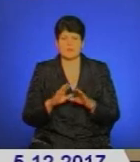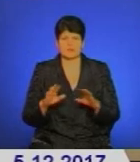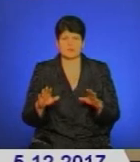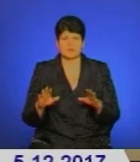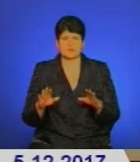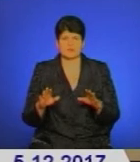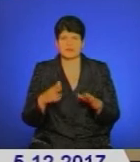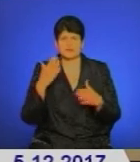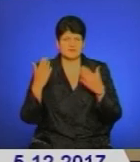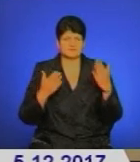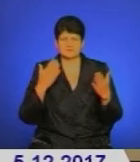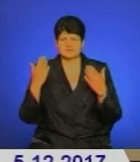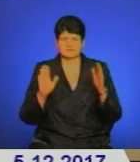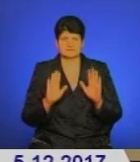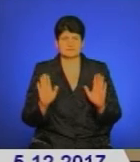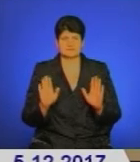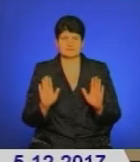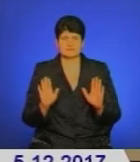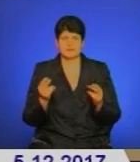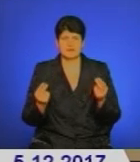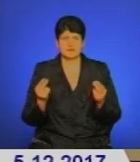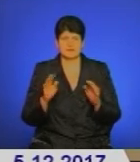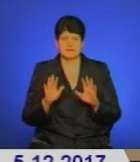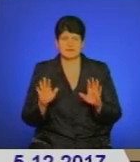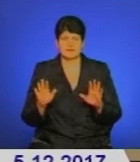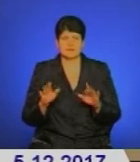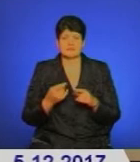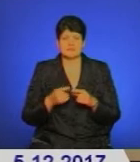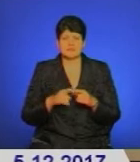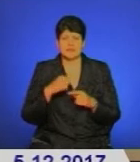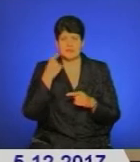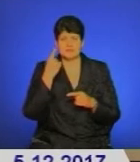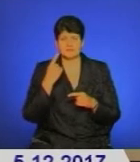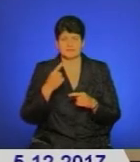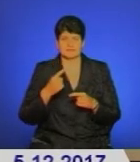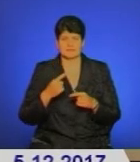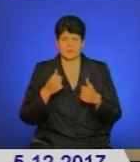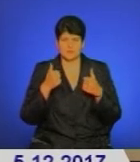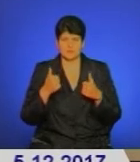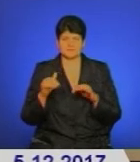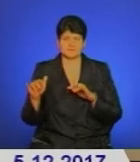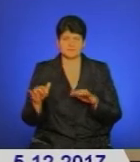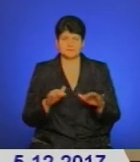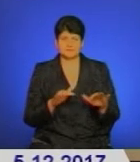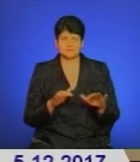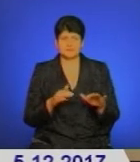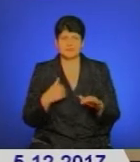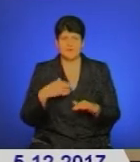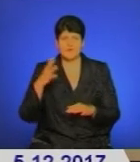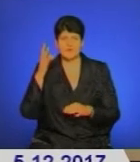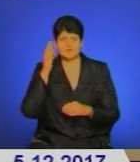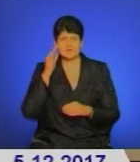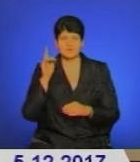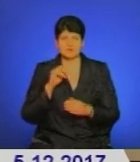це не забави, це не, і що це лицарська справа. Я вважаю,